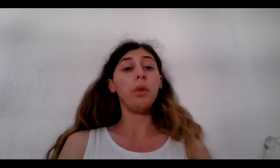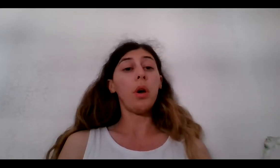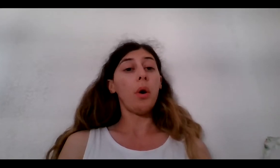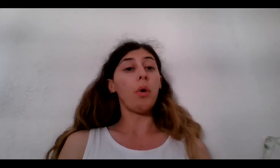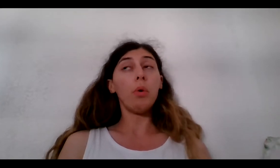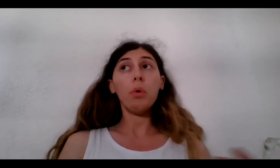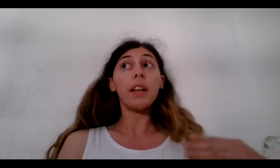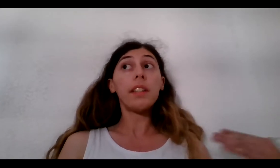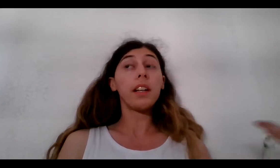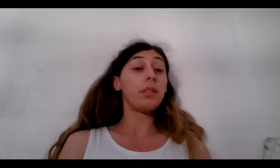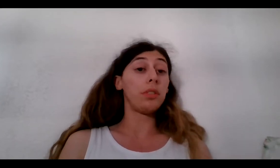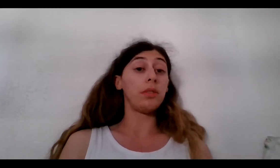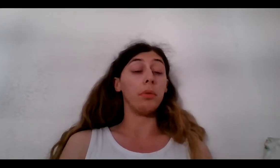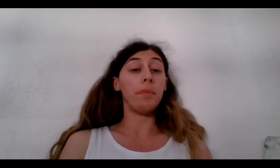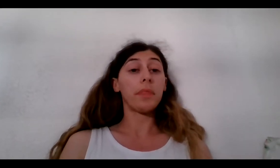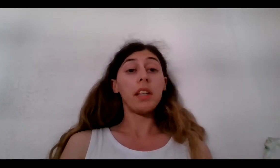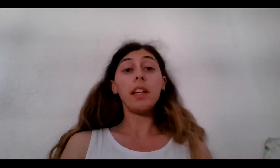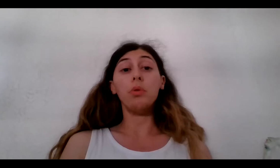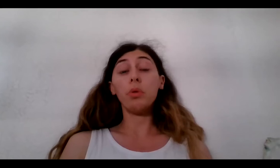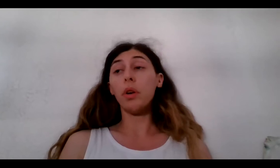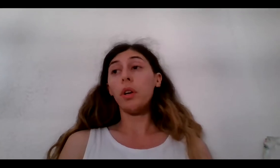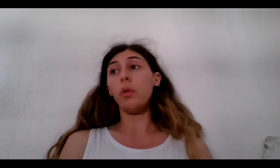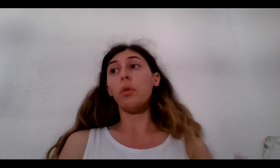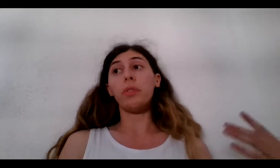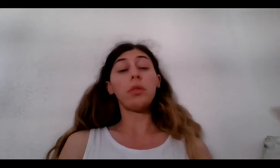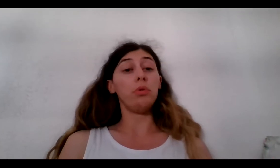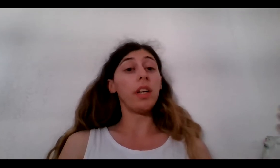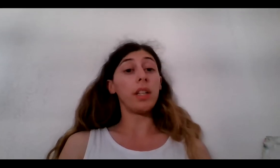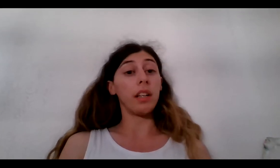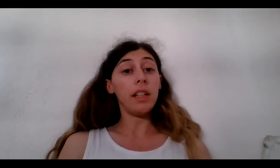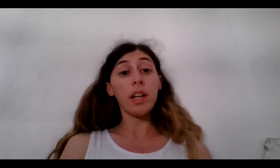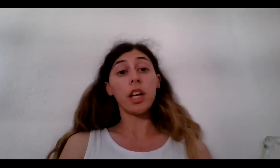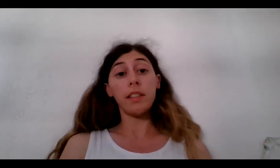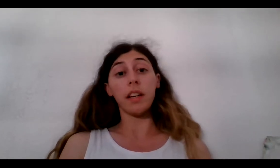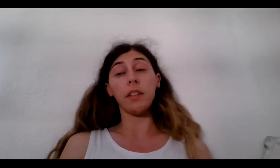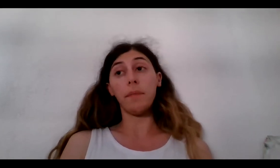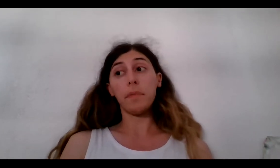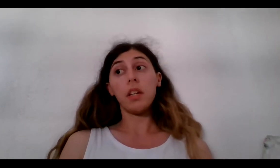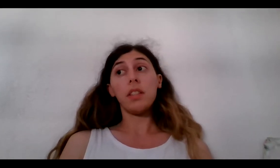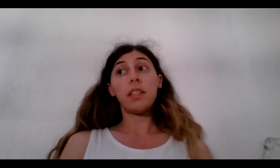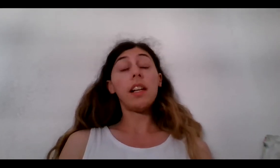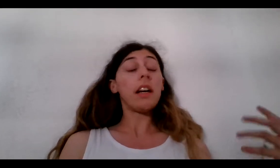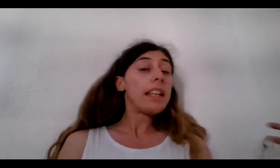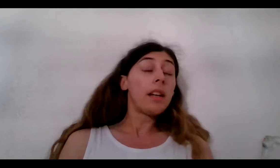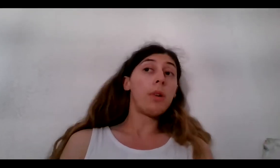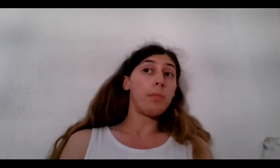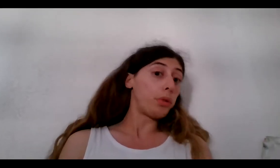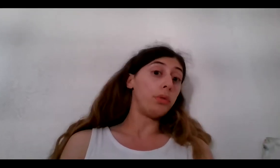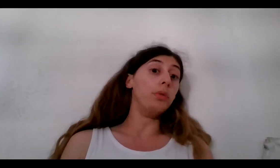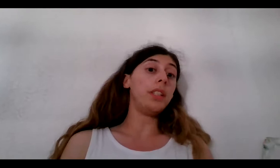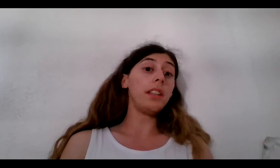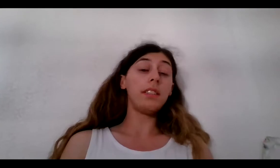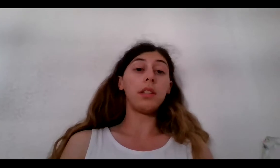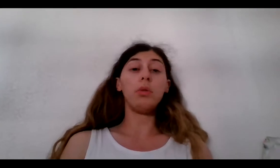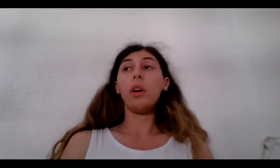position ont intégré l'association. Et donc, on s'est retrouvé avec un clivage interne. Ce qu'il est également important